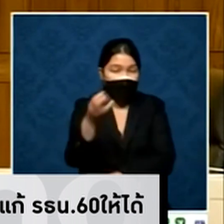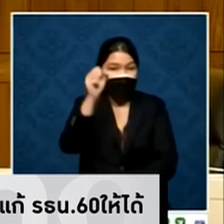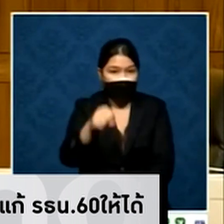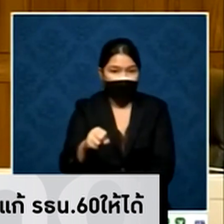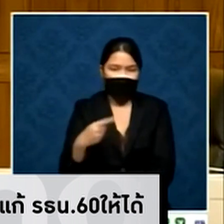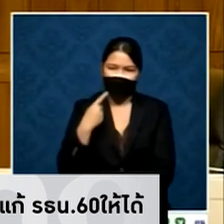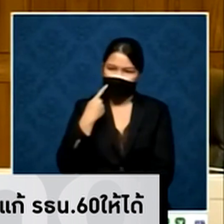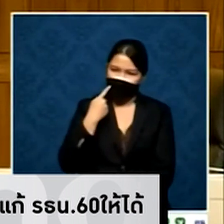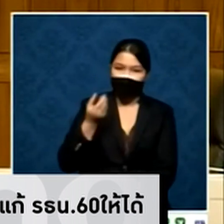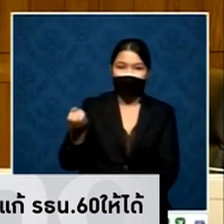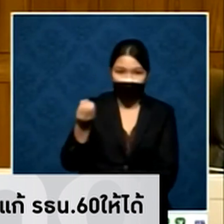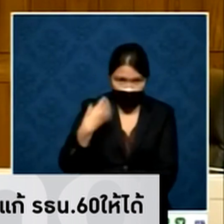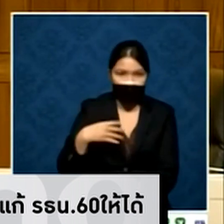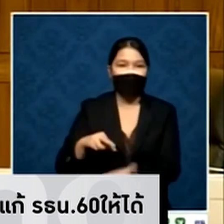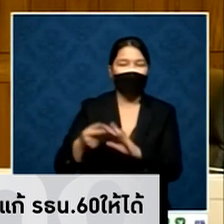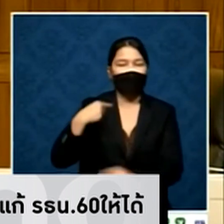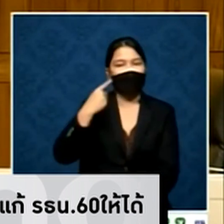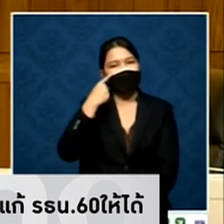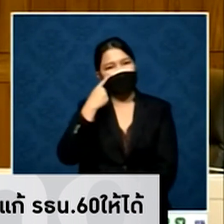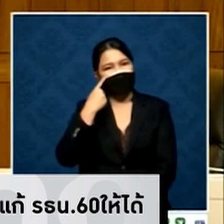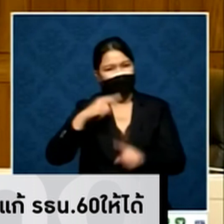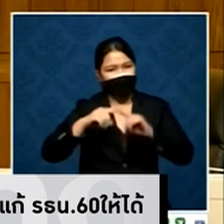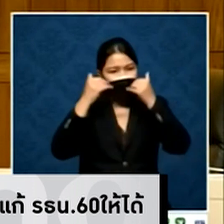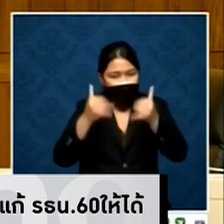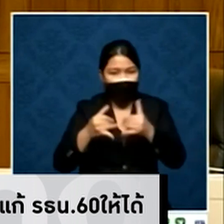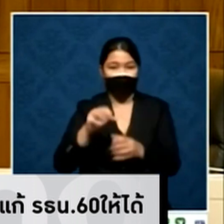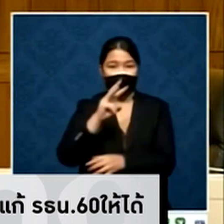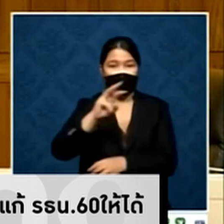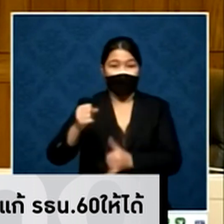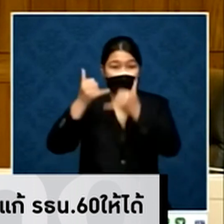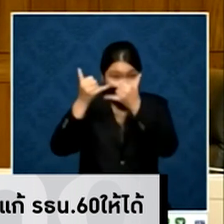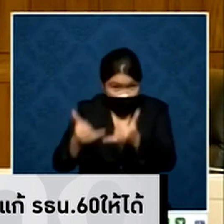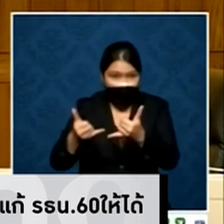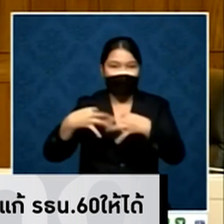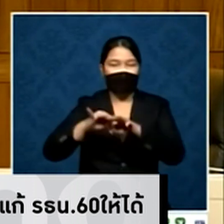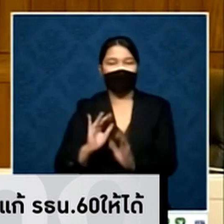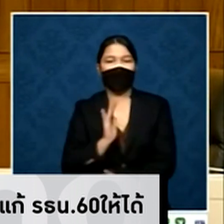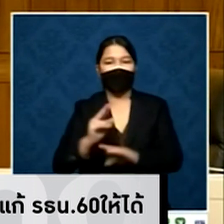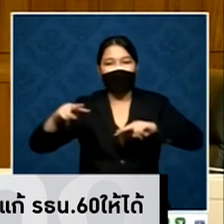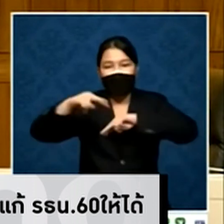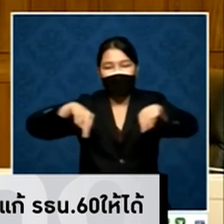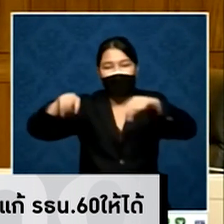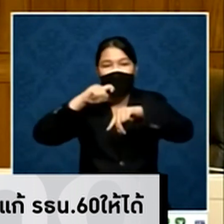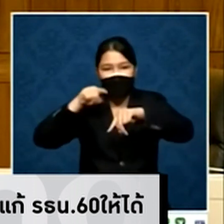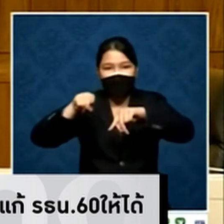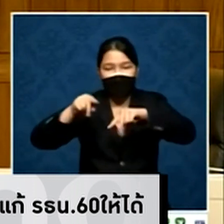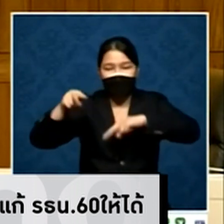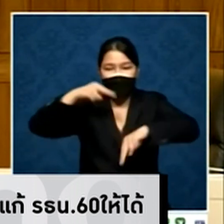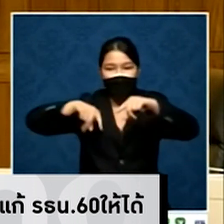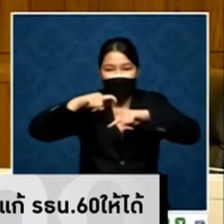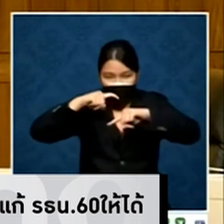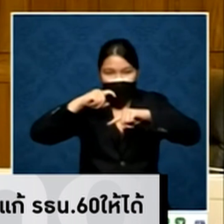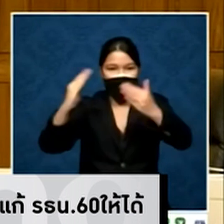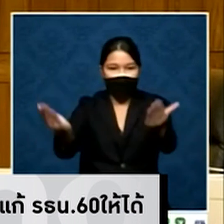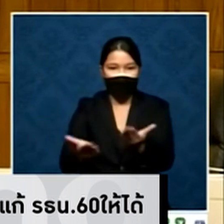การจากที่นั่นก่อนแล้วที่เหลือค่อยว่ากันแต่ประเด็นคือบ้านเมืองเราจะหนึ่งจุดนี้หลักการถ้าไม่ต้องมีมีอย่างเดียวคือมีอำนาจ